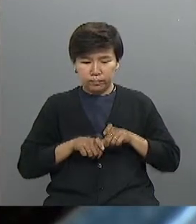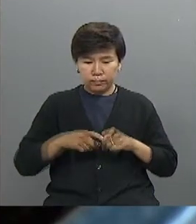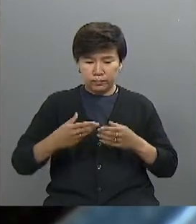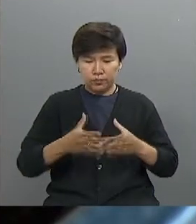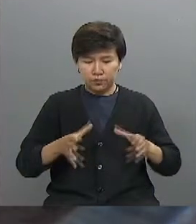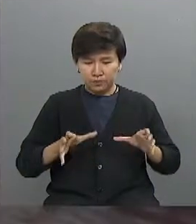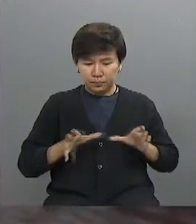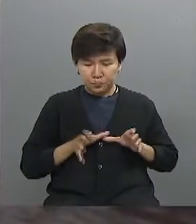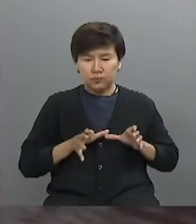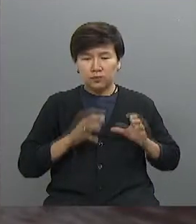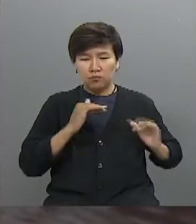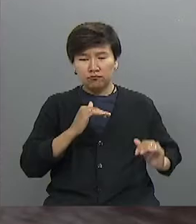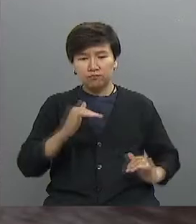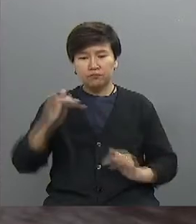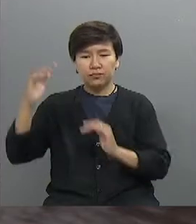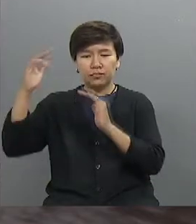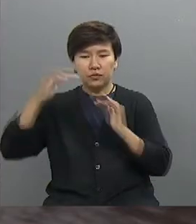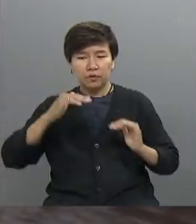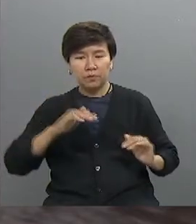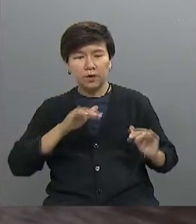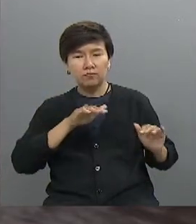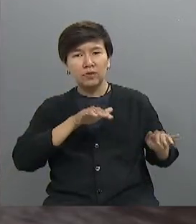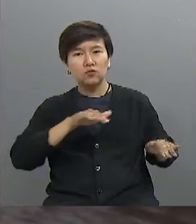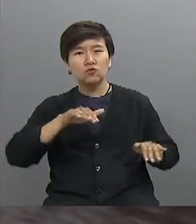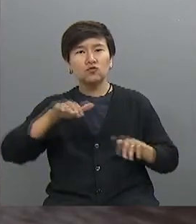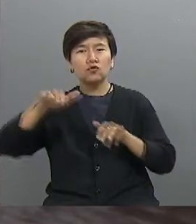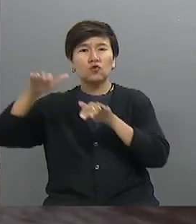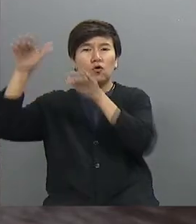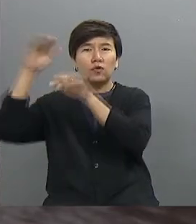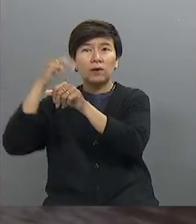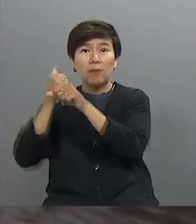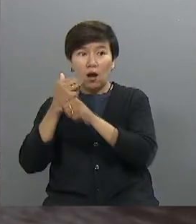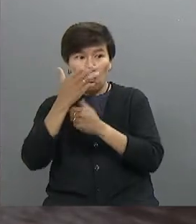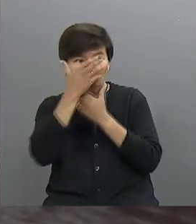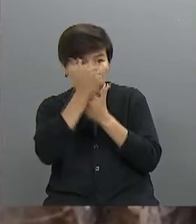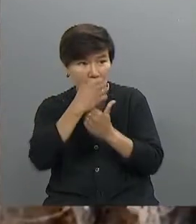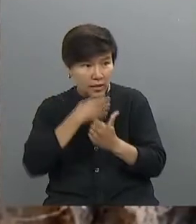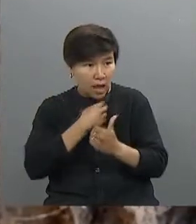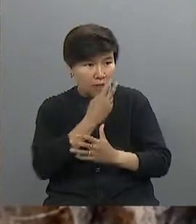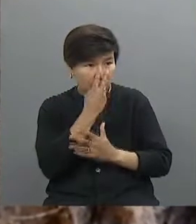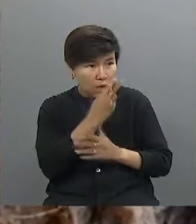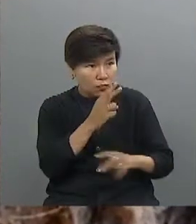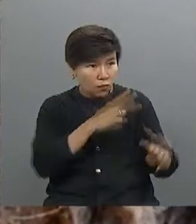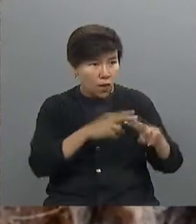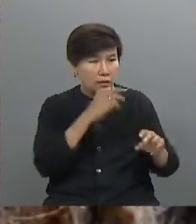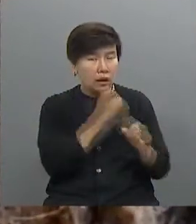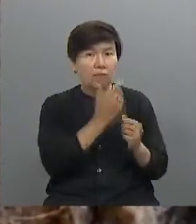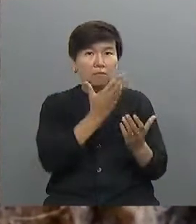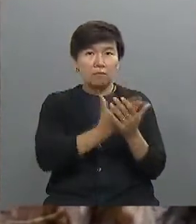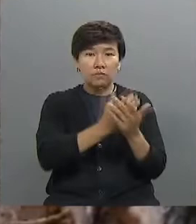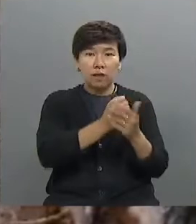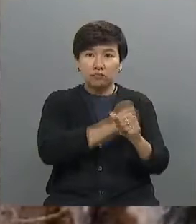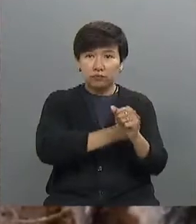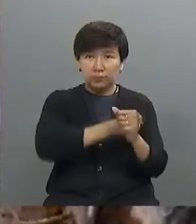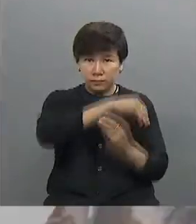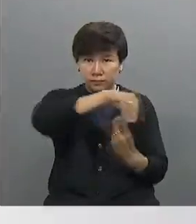เกษตรกรคนใดที่สนใจสามารถมาศึกษาและนำไปเป็นแนวทางในการสร้างรายได้เสริมได้